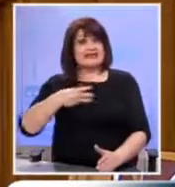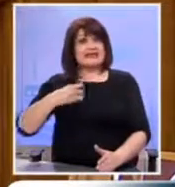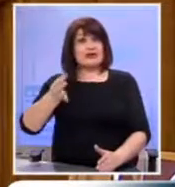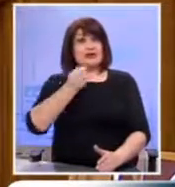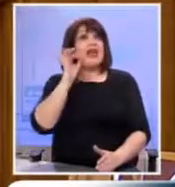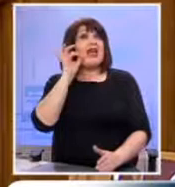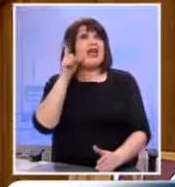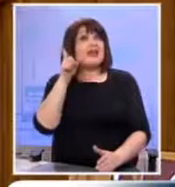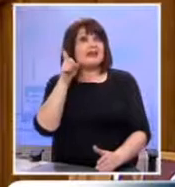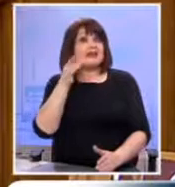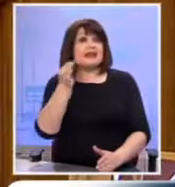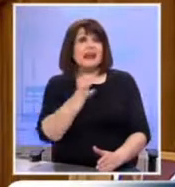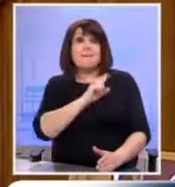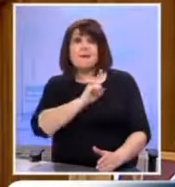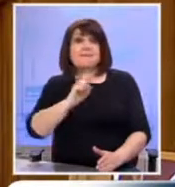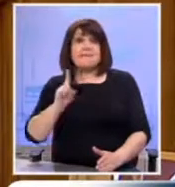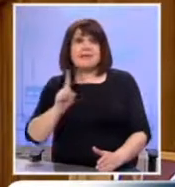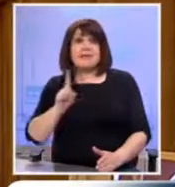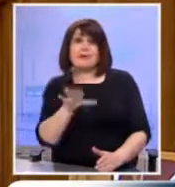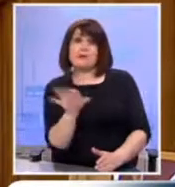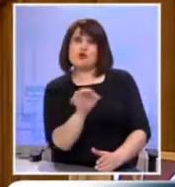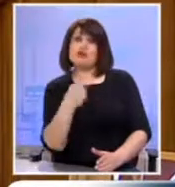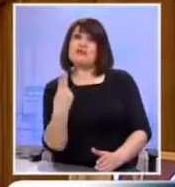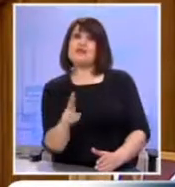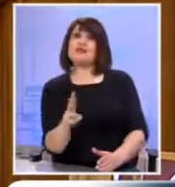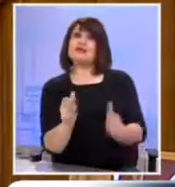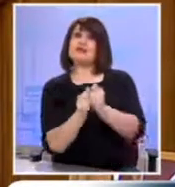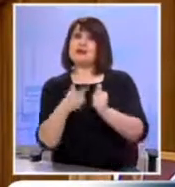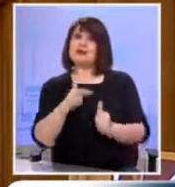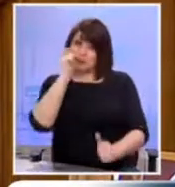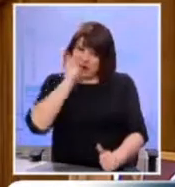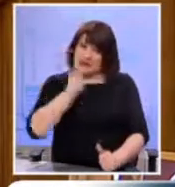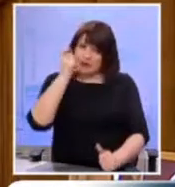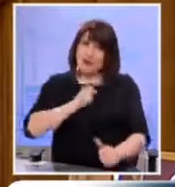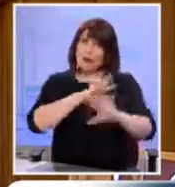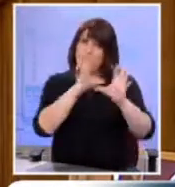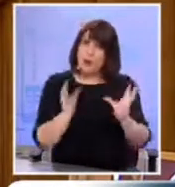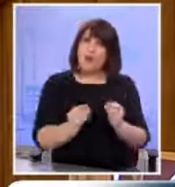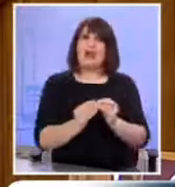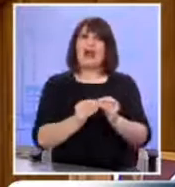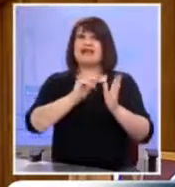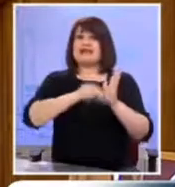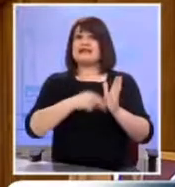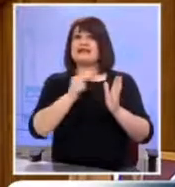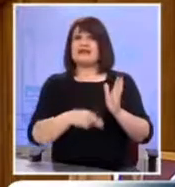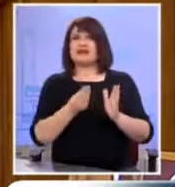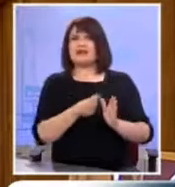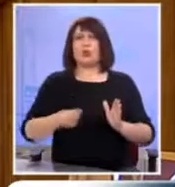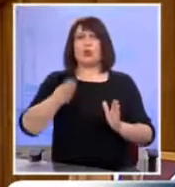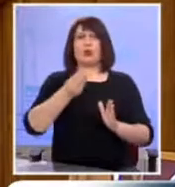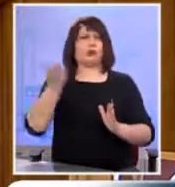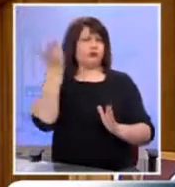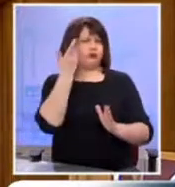τις προπιέσεις για προσλήψεις δικών σας παιδιών ομολόγησαν και για αμαρτωλές συμβάσεις παραγωγής